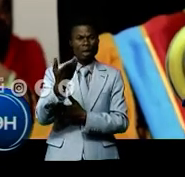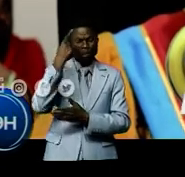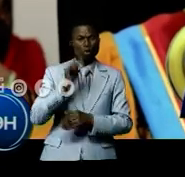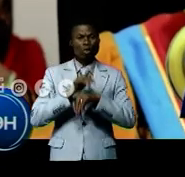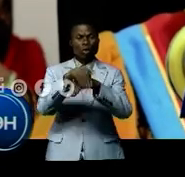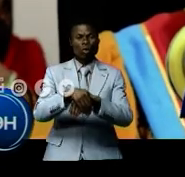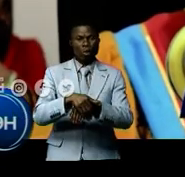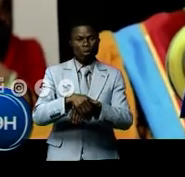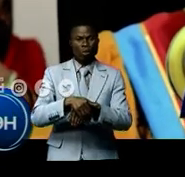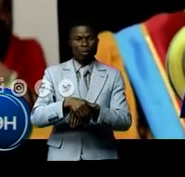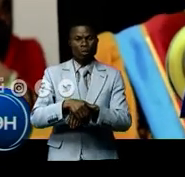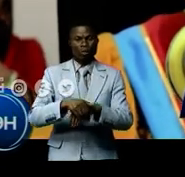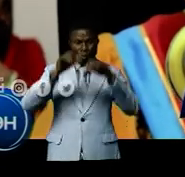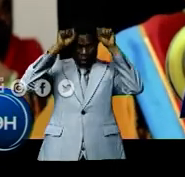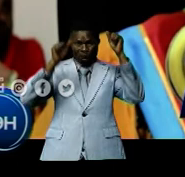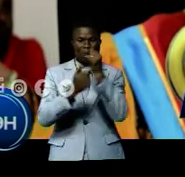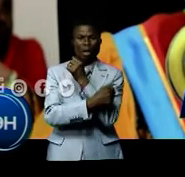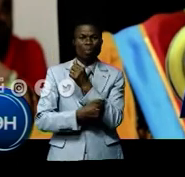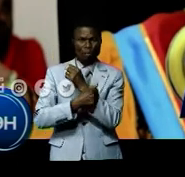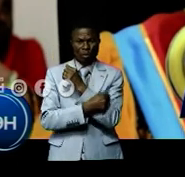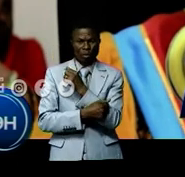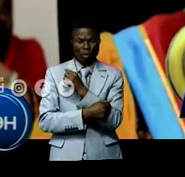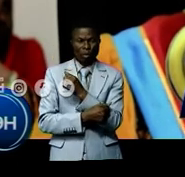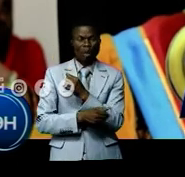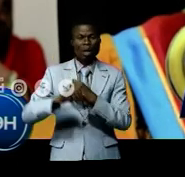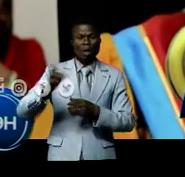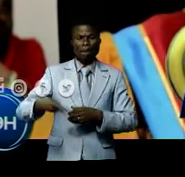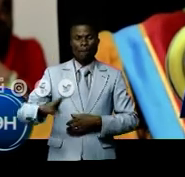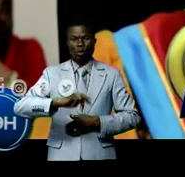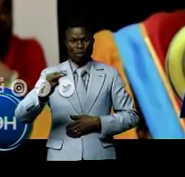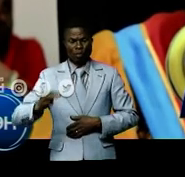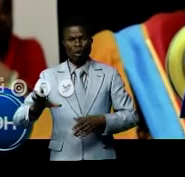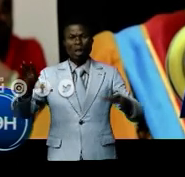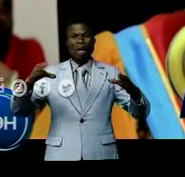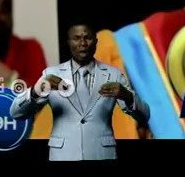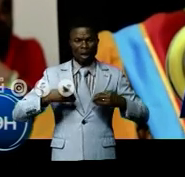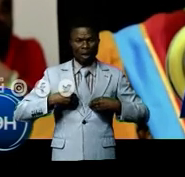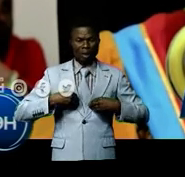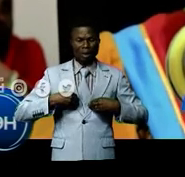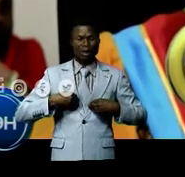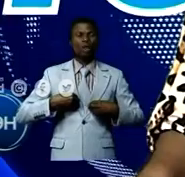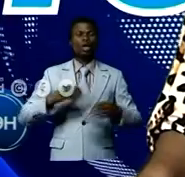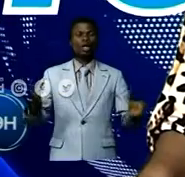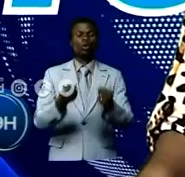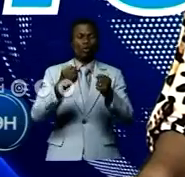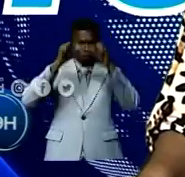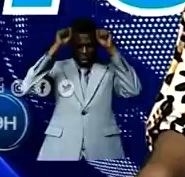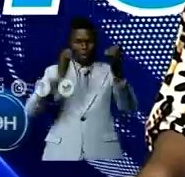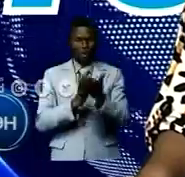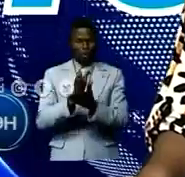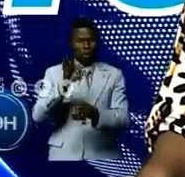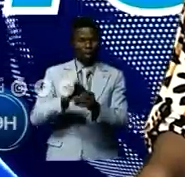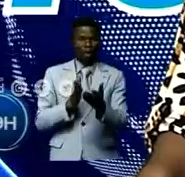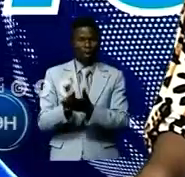l'implication personnelle du président de la République pour que les Maniema aient des dirigeants élus et légitimes.